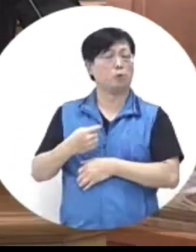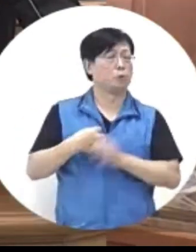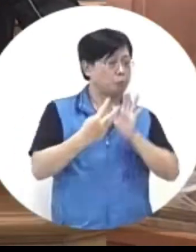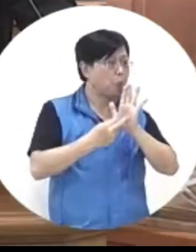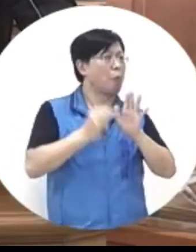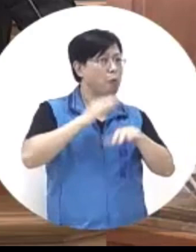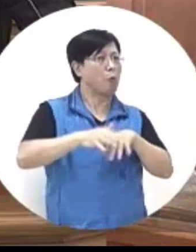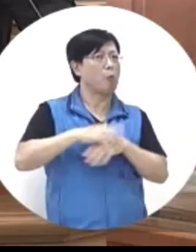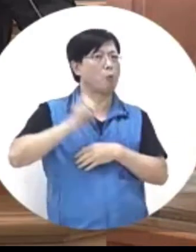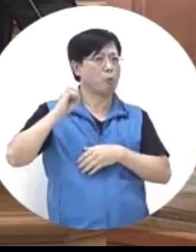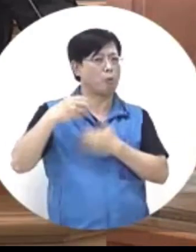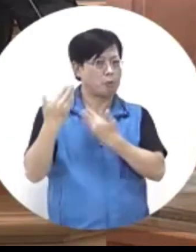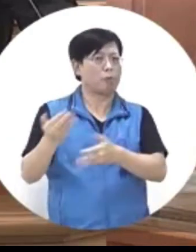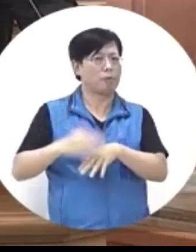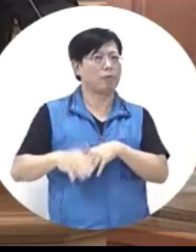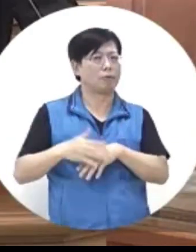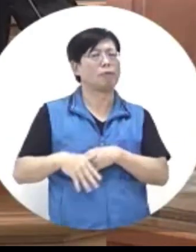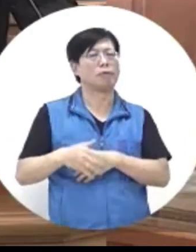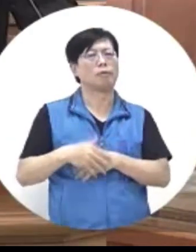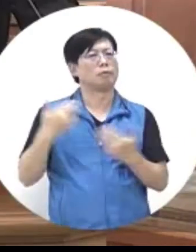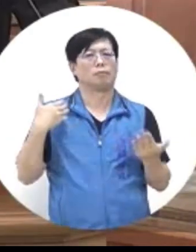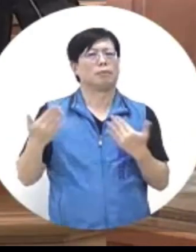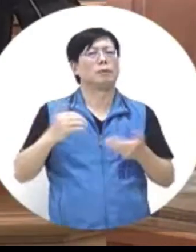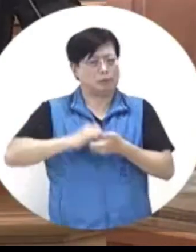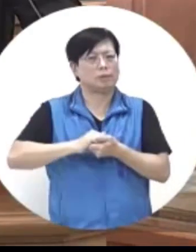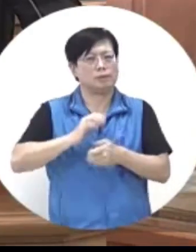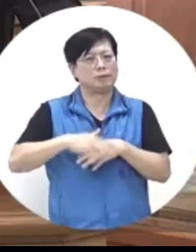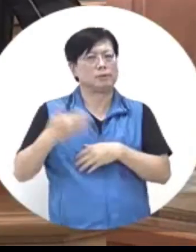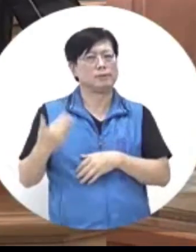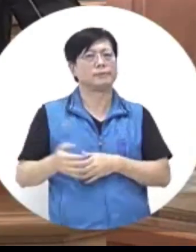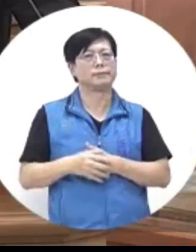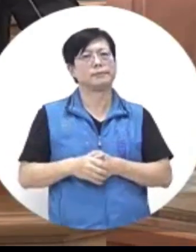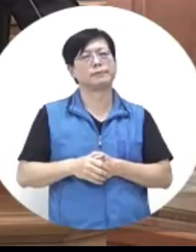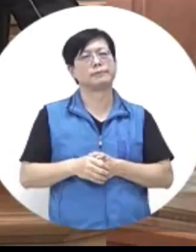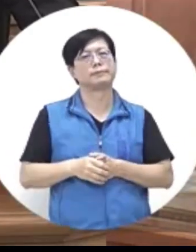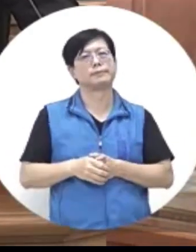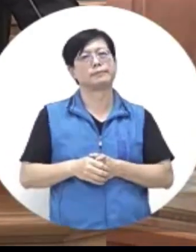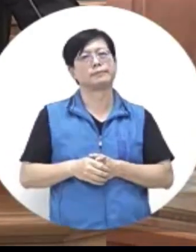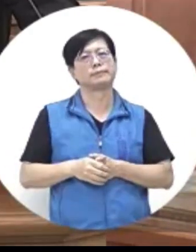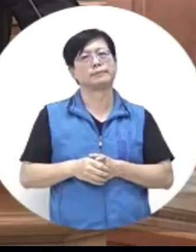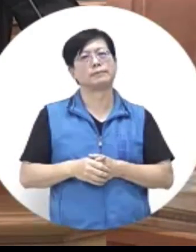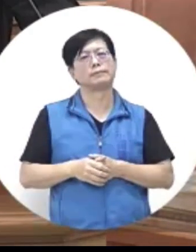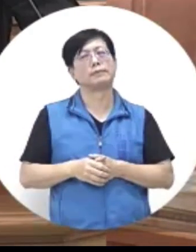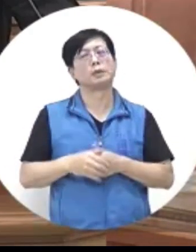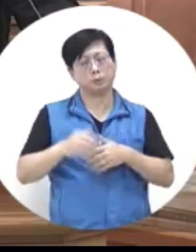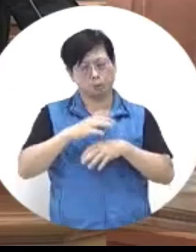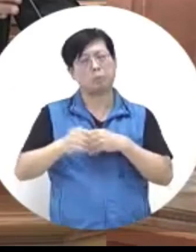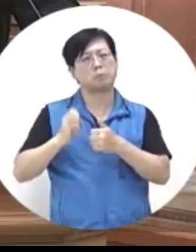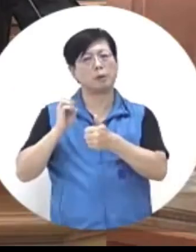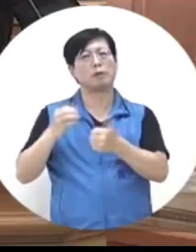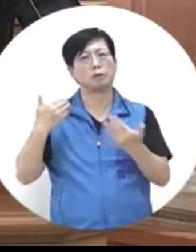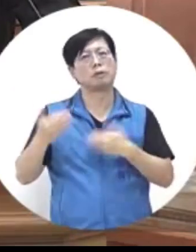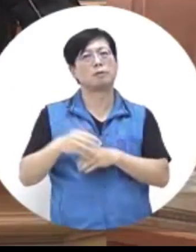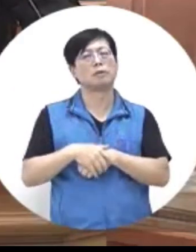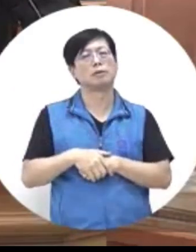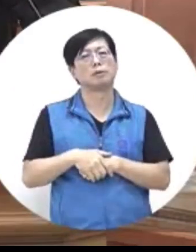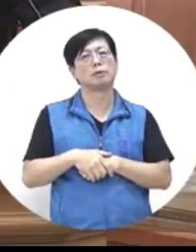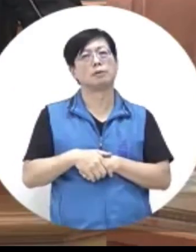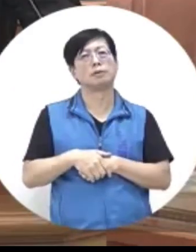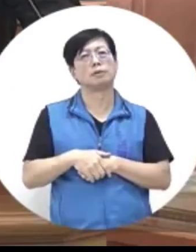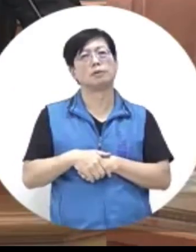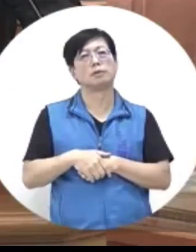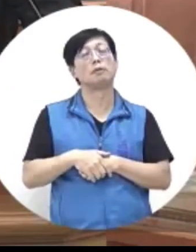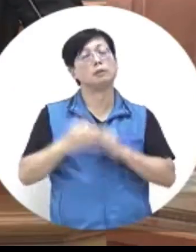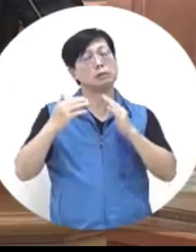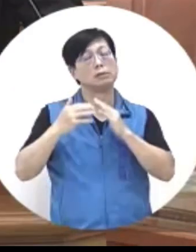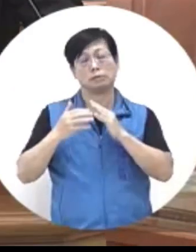给他嘛，好不好？这讲得很清楚，给他嘛，相关资料都已经给他，要会给他们了解， 会不会给 状况会给他搞， 市